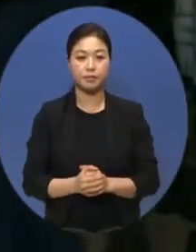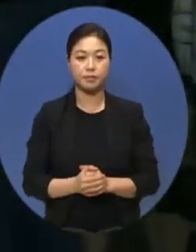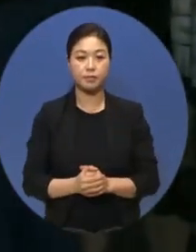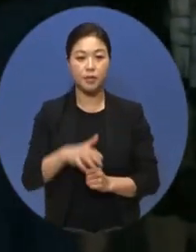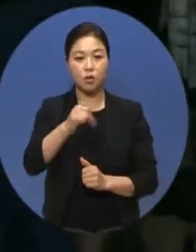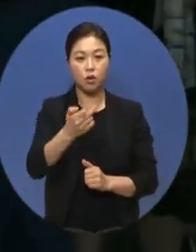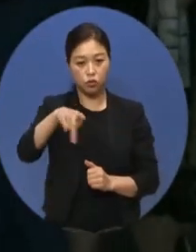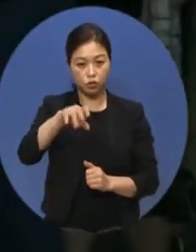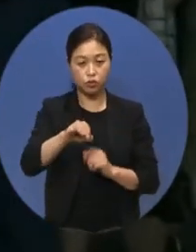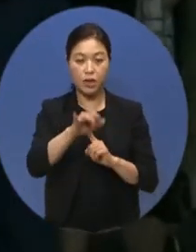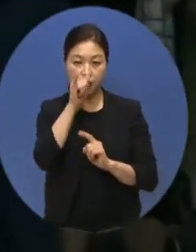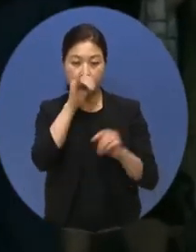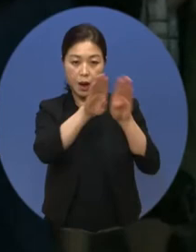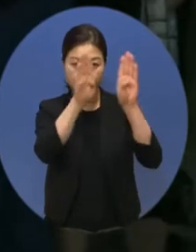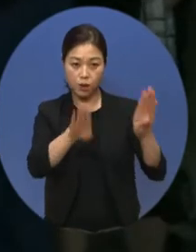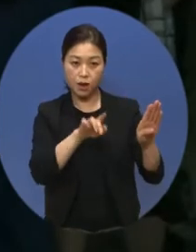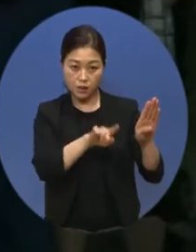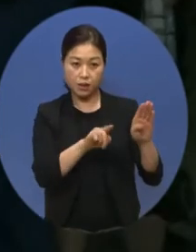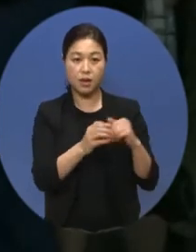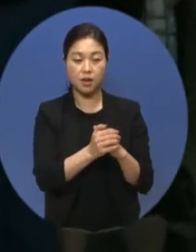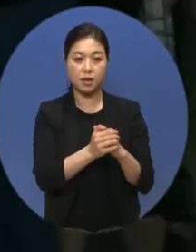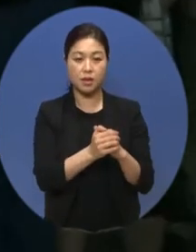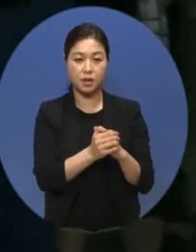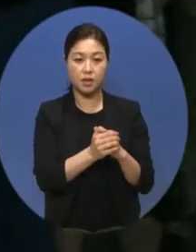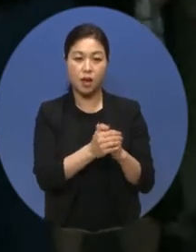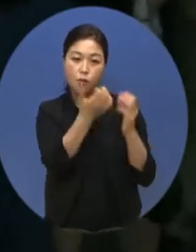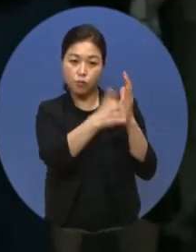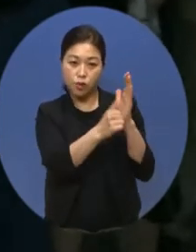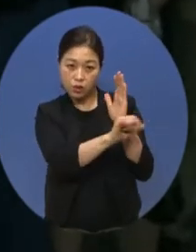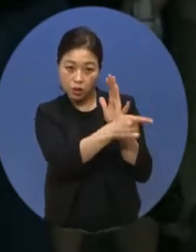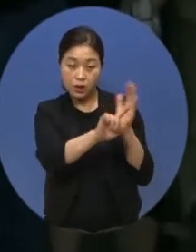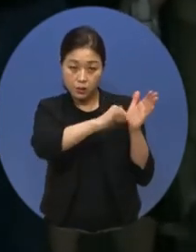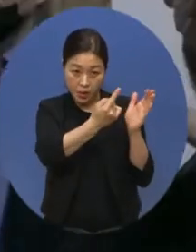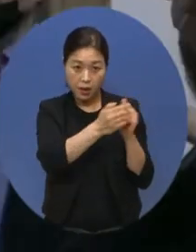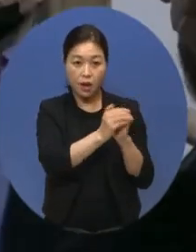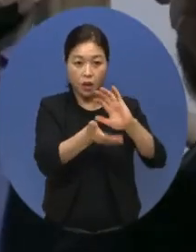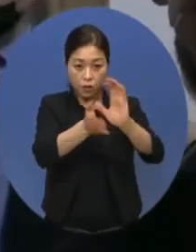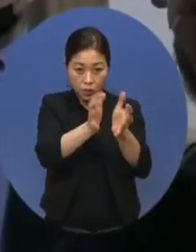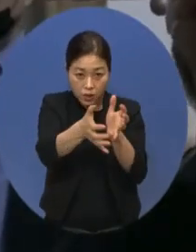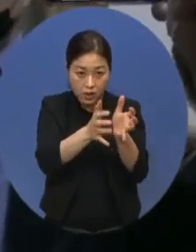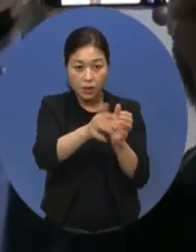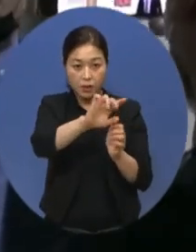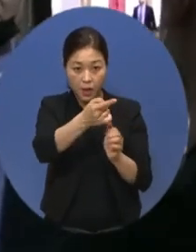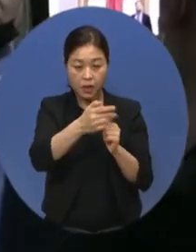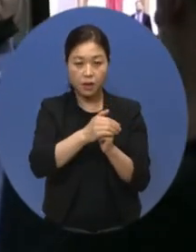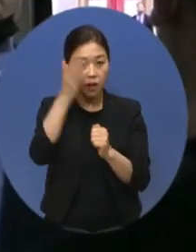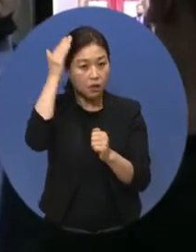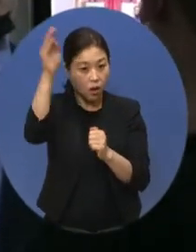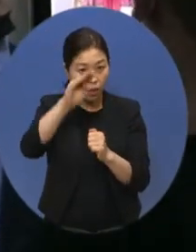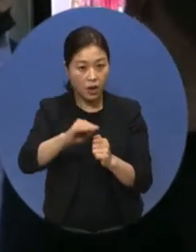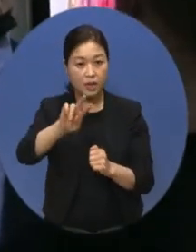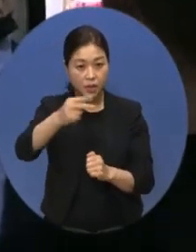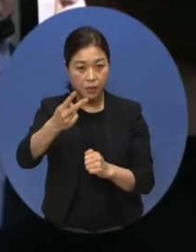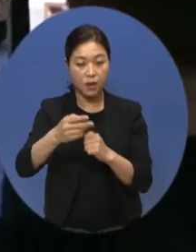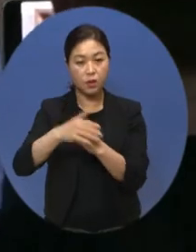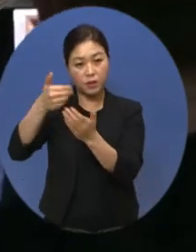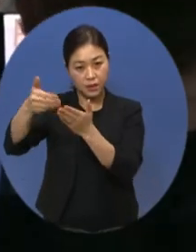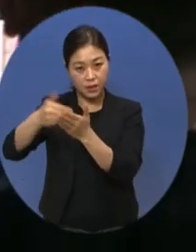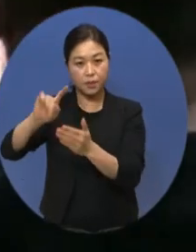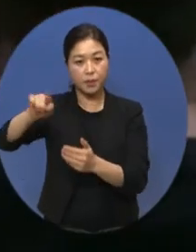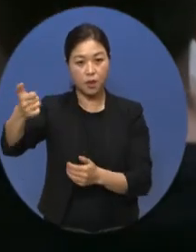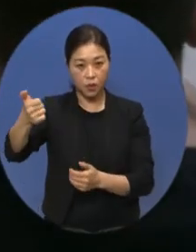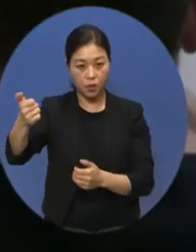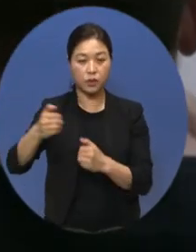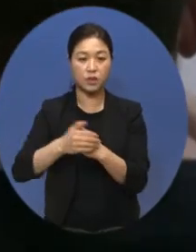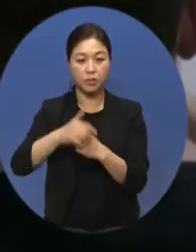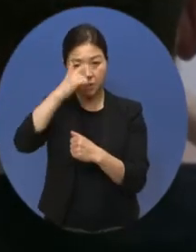고려궁에 자리한 박물관에는 성물 100여 점과 도자기 100점, 서예 200점, 민속화 150점,